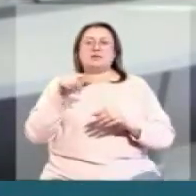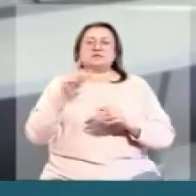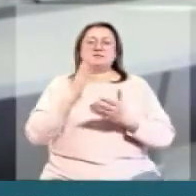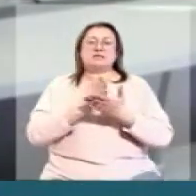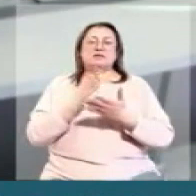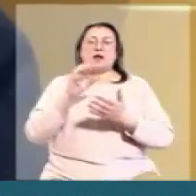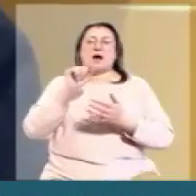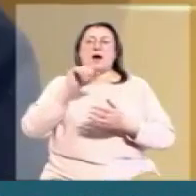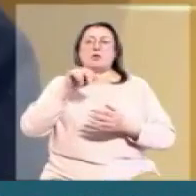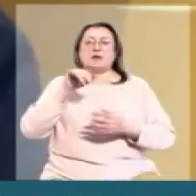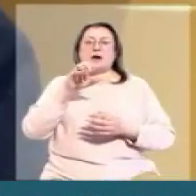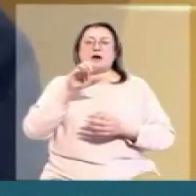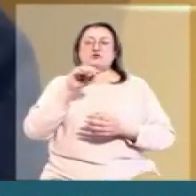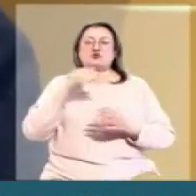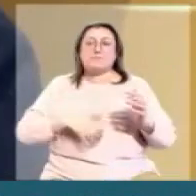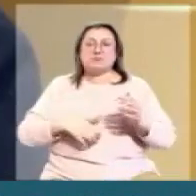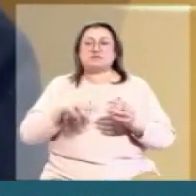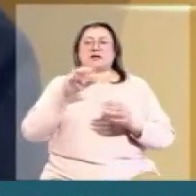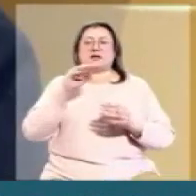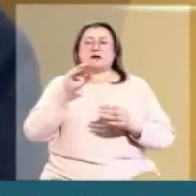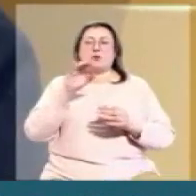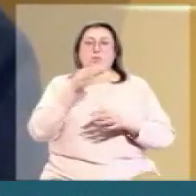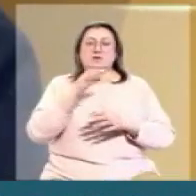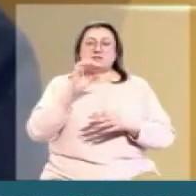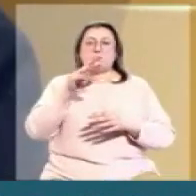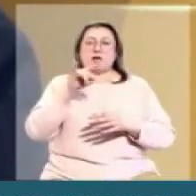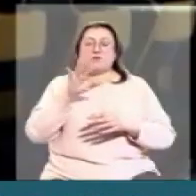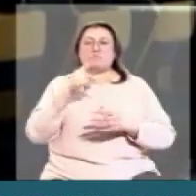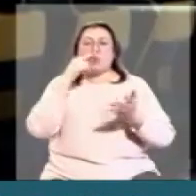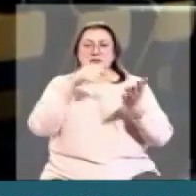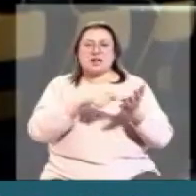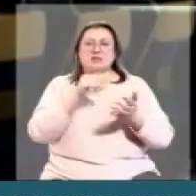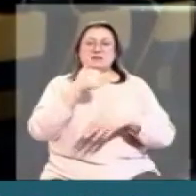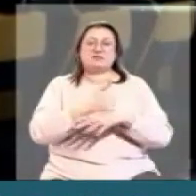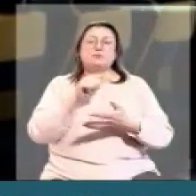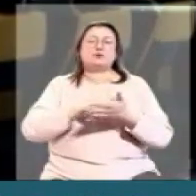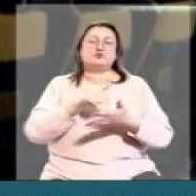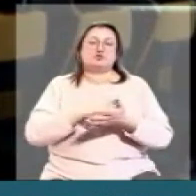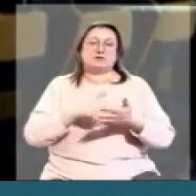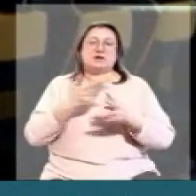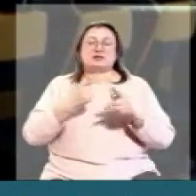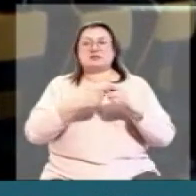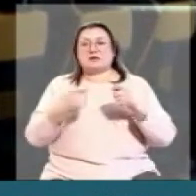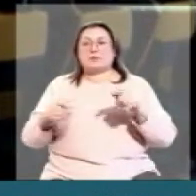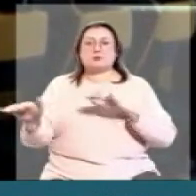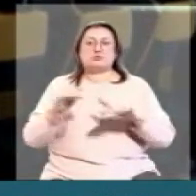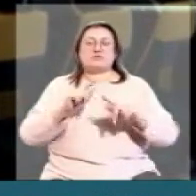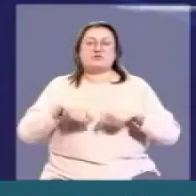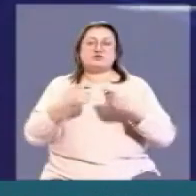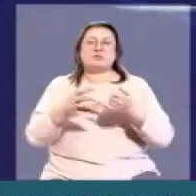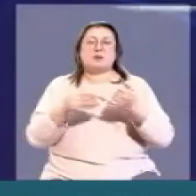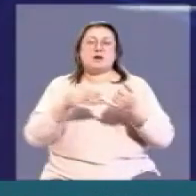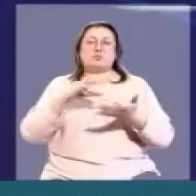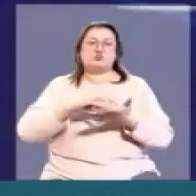стали Улутауская, Атырауская и Жамбулская области. Алихан Смаилов указал на основные причины. Это затягивание процедур выдачи